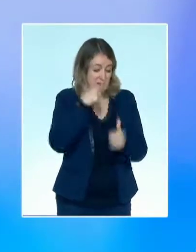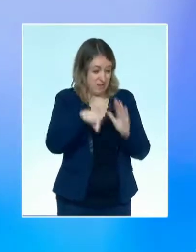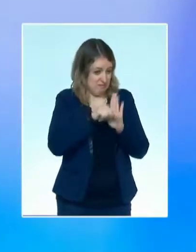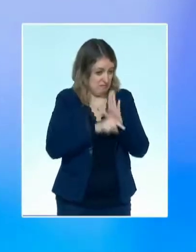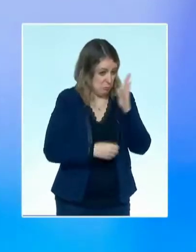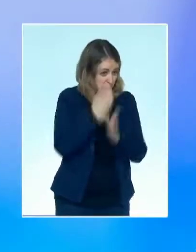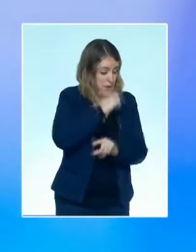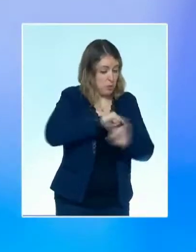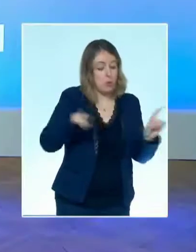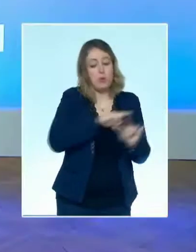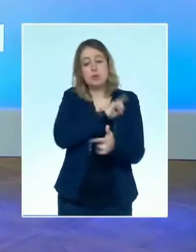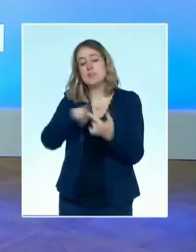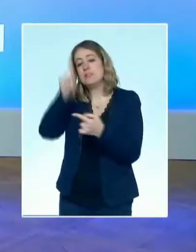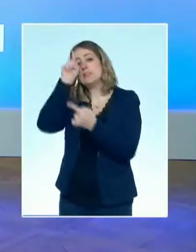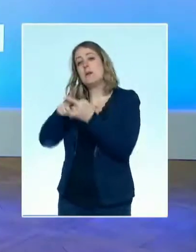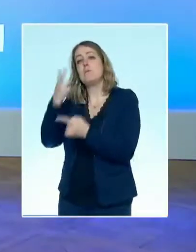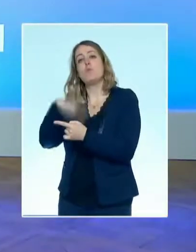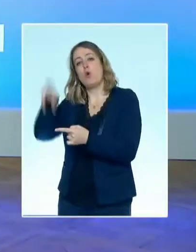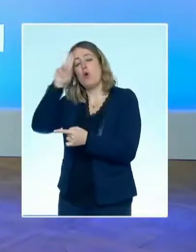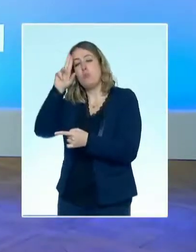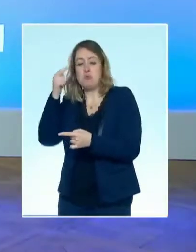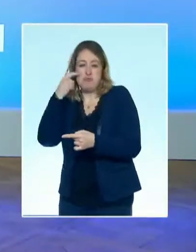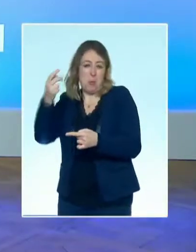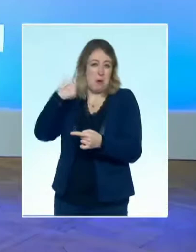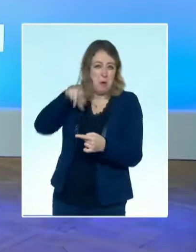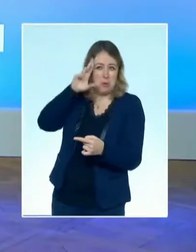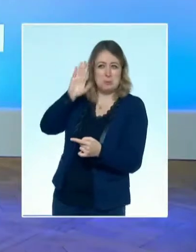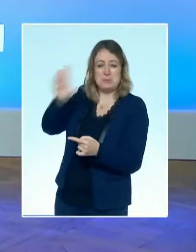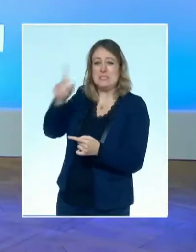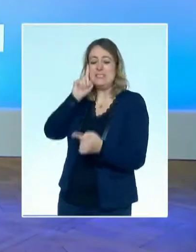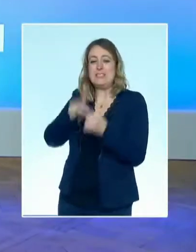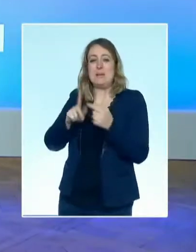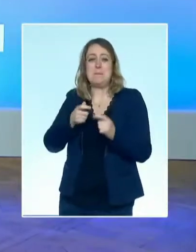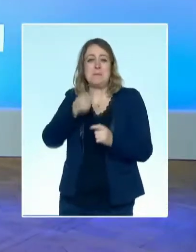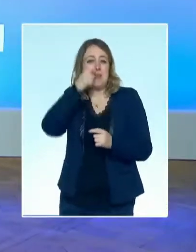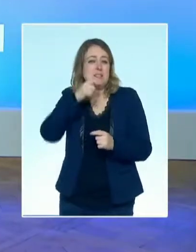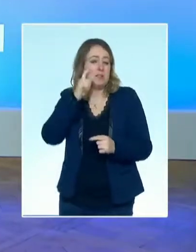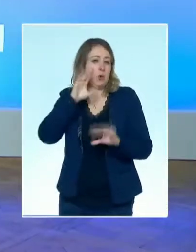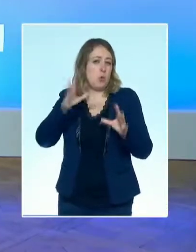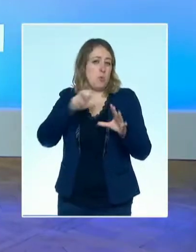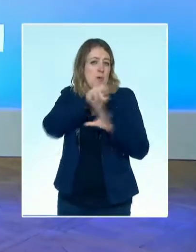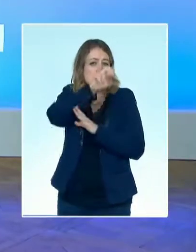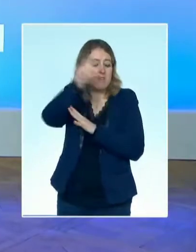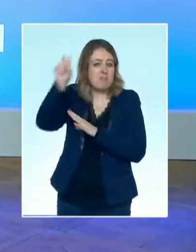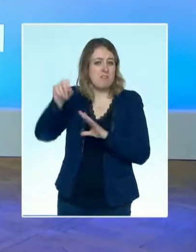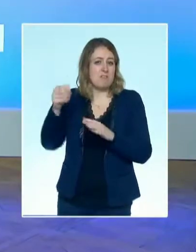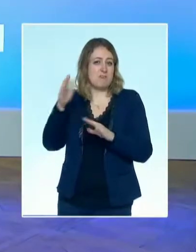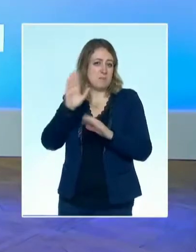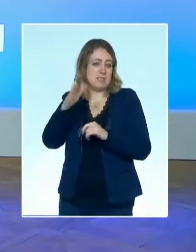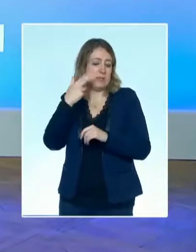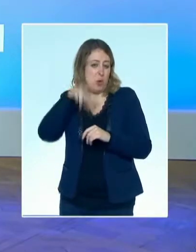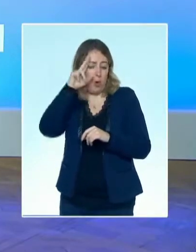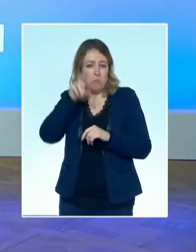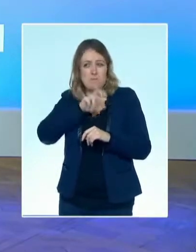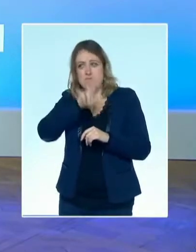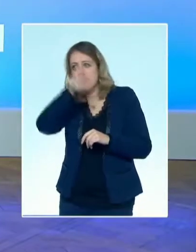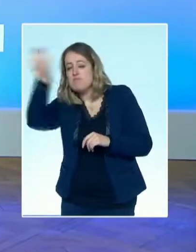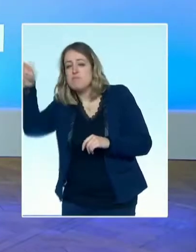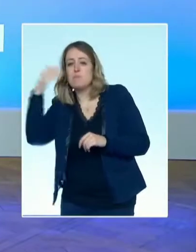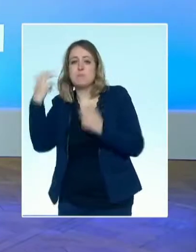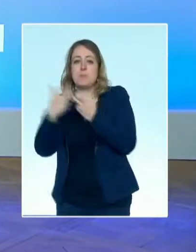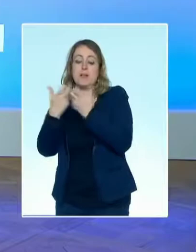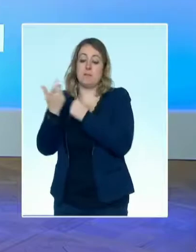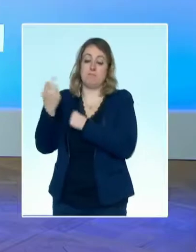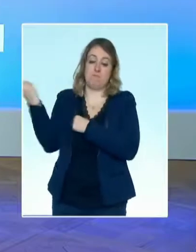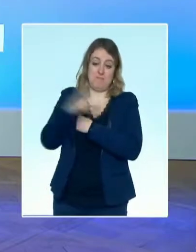niveau européen concernant l'imposition. Parce que ça veut dire que là il y a un danger. Pour voyager au sein de l'Union européenne. Là il y a un danger, donc ils mettent le masque. Voilà, se faire tester pour entrer en France.